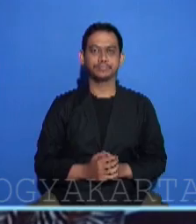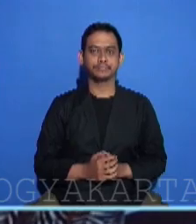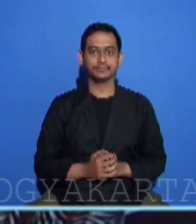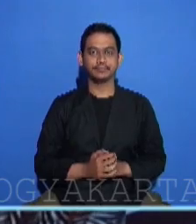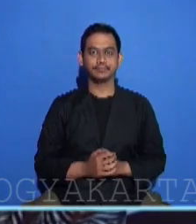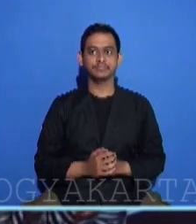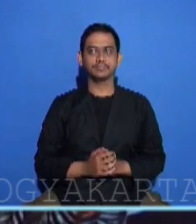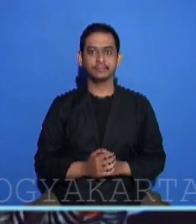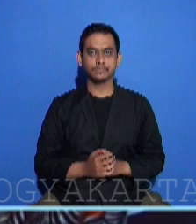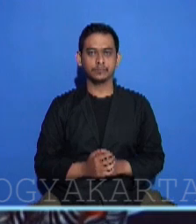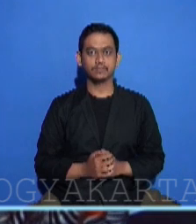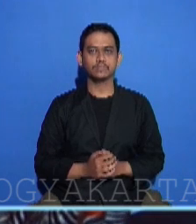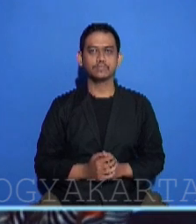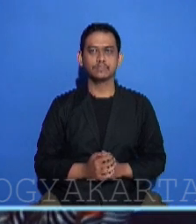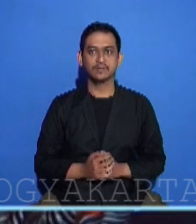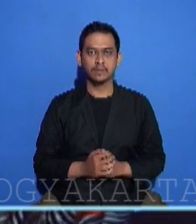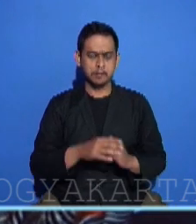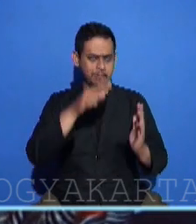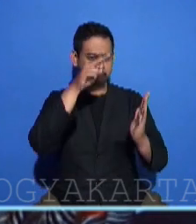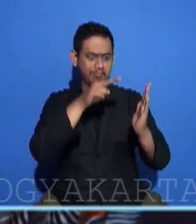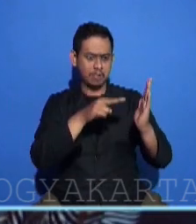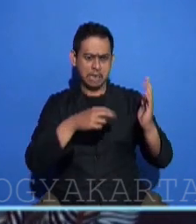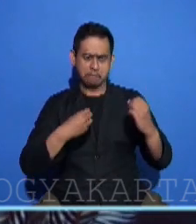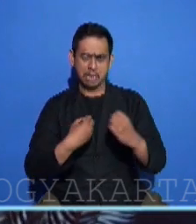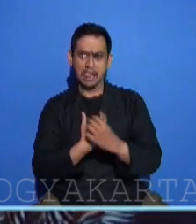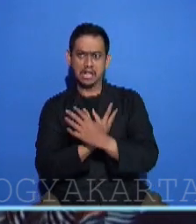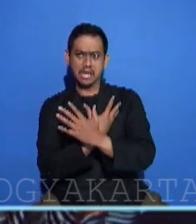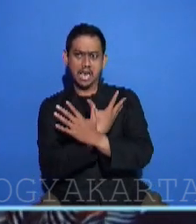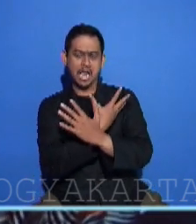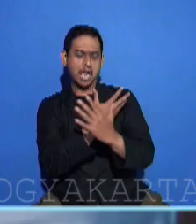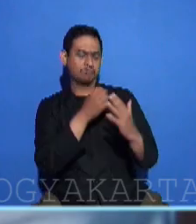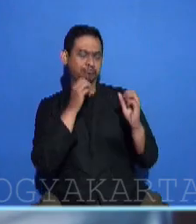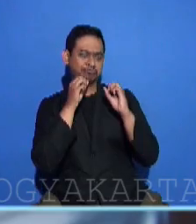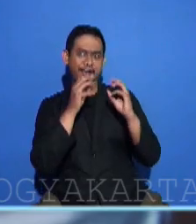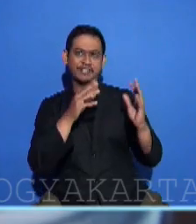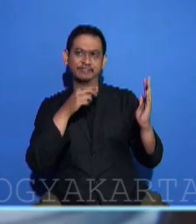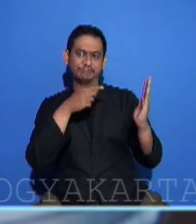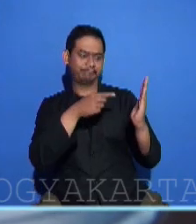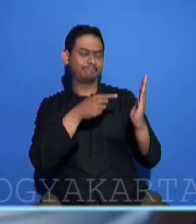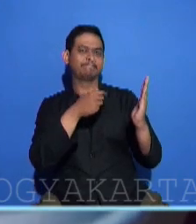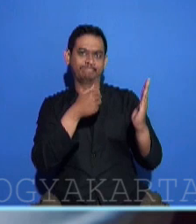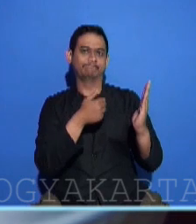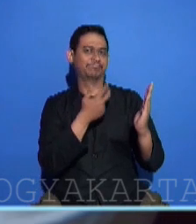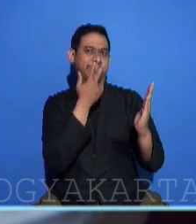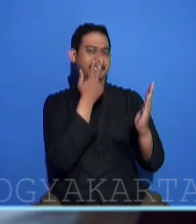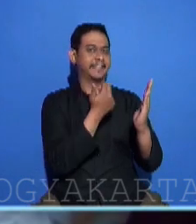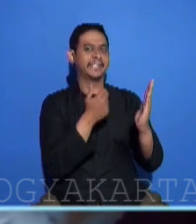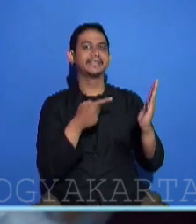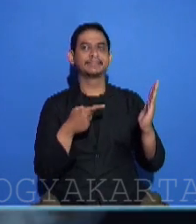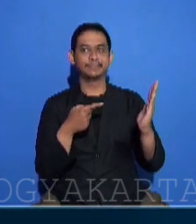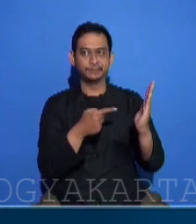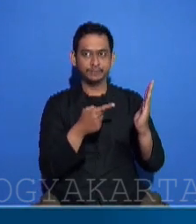Batik selalu memiliki pesona tersendiri dalam memikat hati penikmatnya. Goresan yang